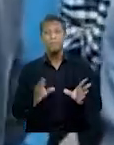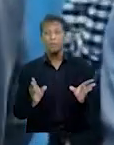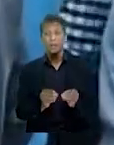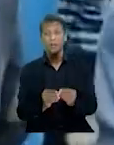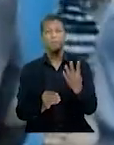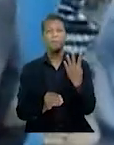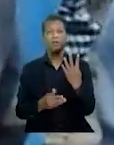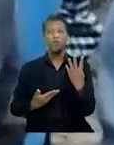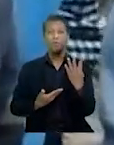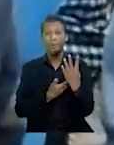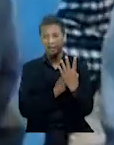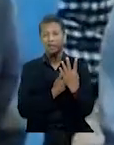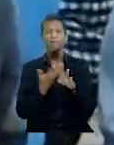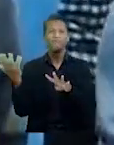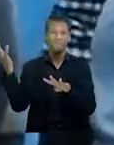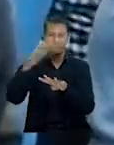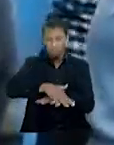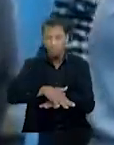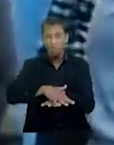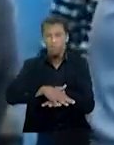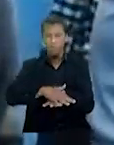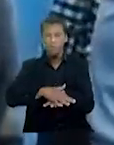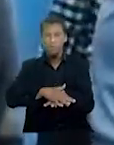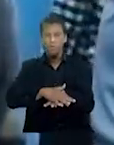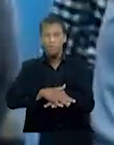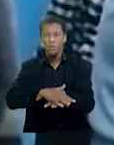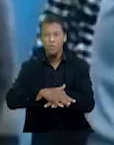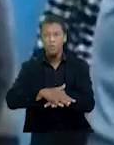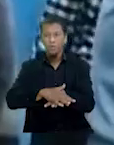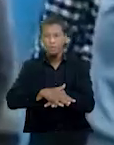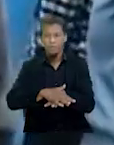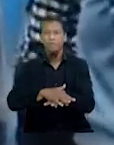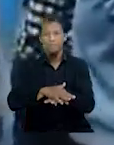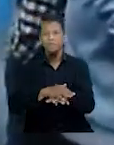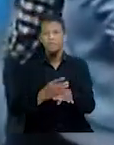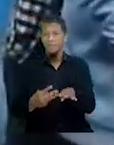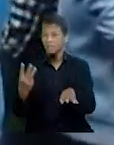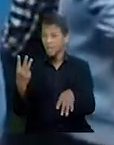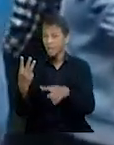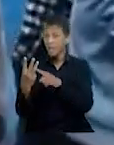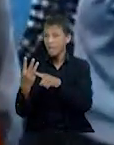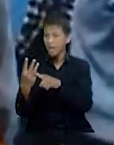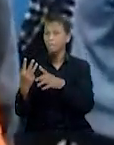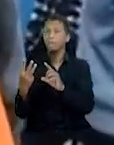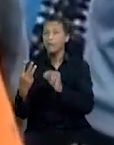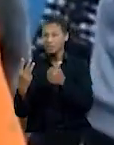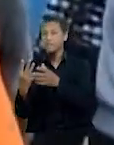tertimbun dan 3 orang korban sudah berhasil dievakuasi, saat ini